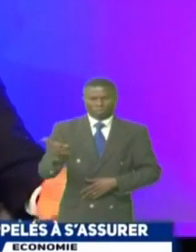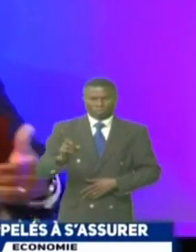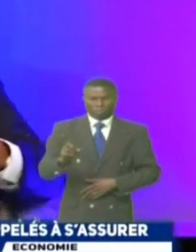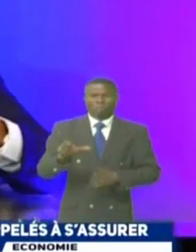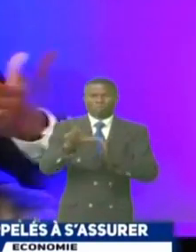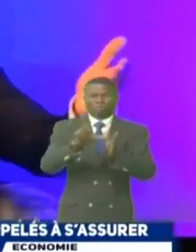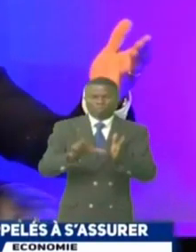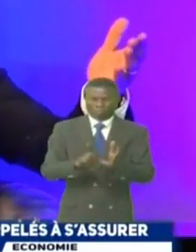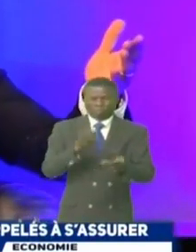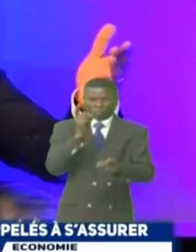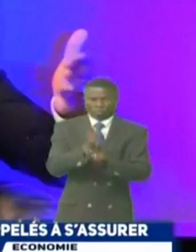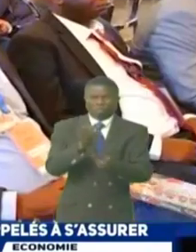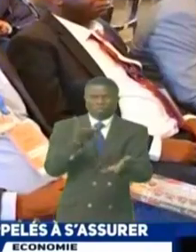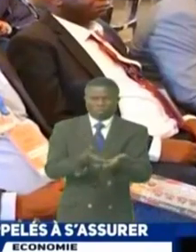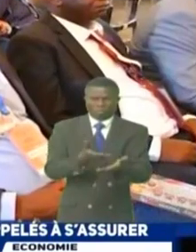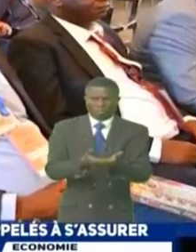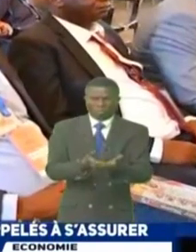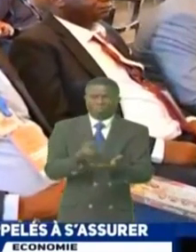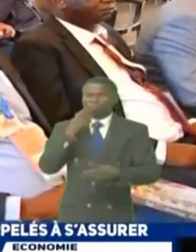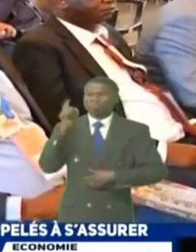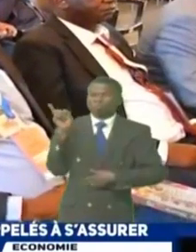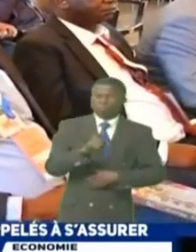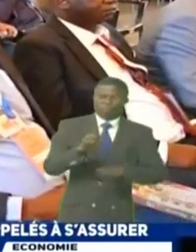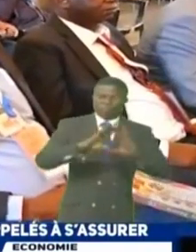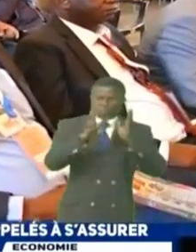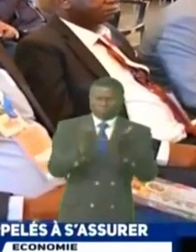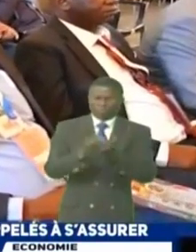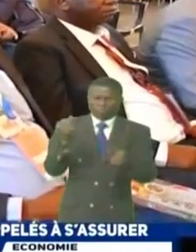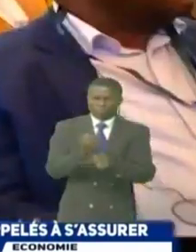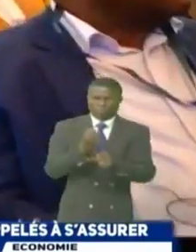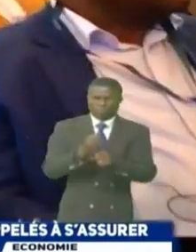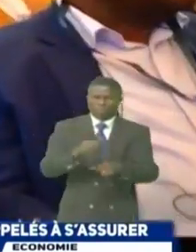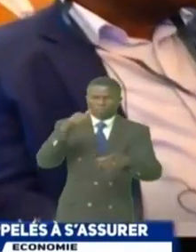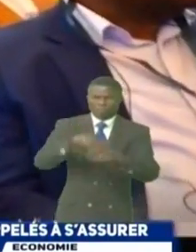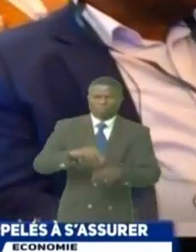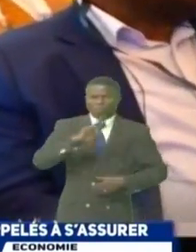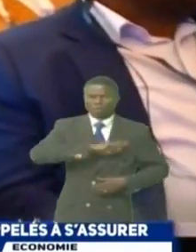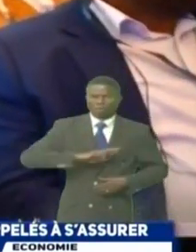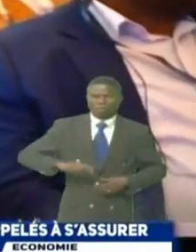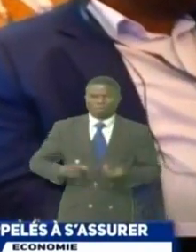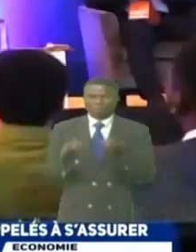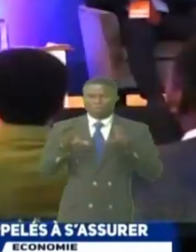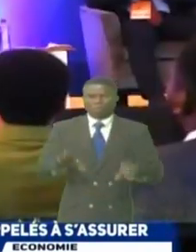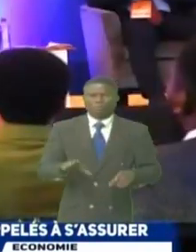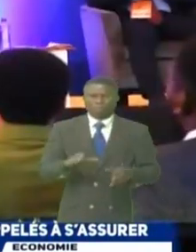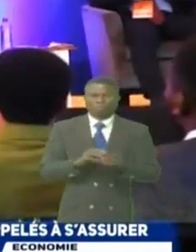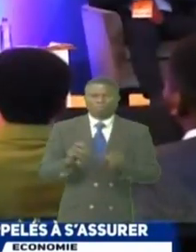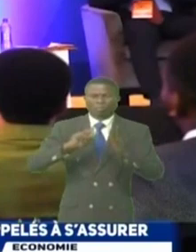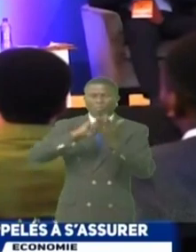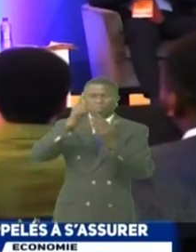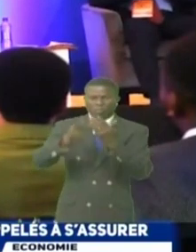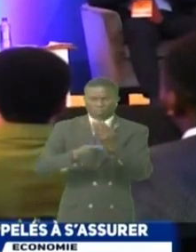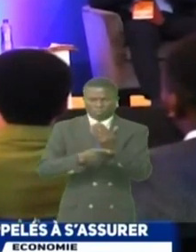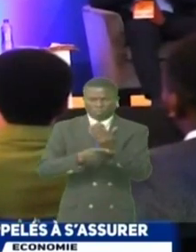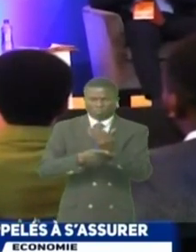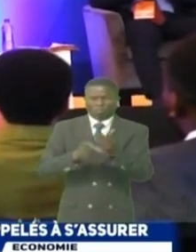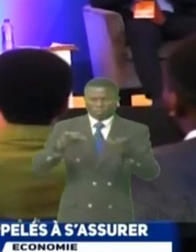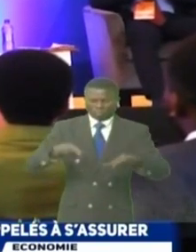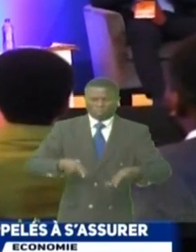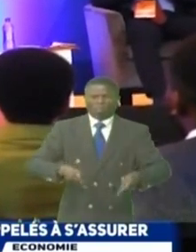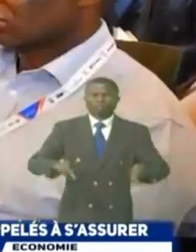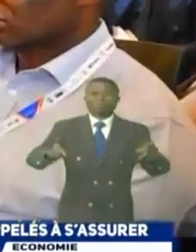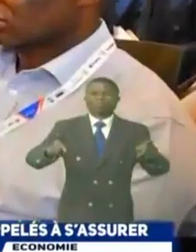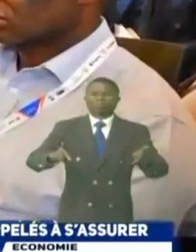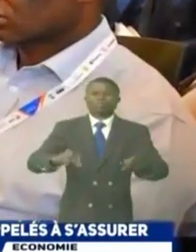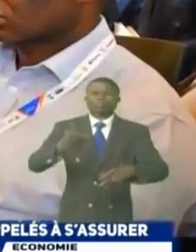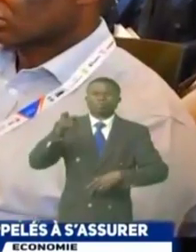loi en la matière qui l'impose à tous ceux qui opèrent en République démocratique du Congo. Le panel de haut niveau a permis à Alain